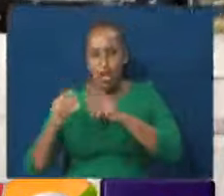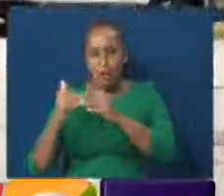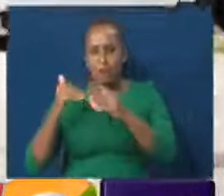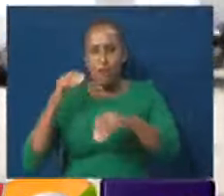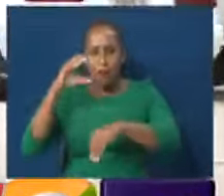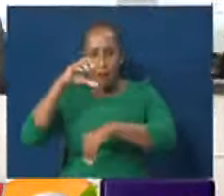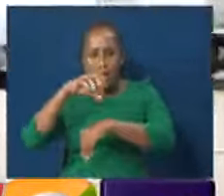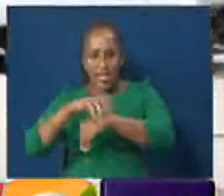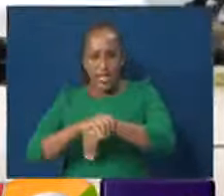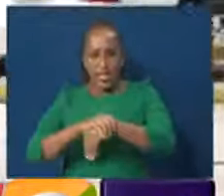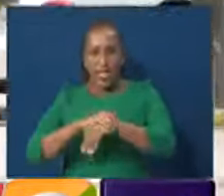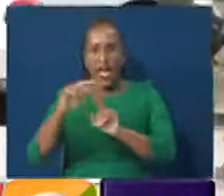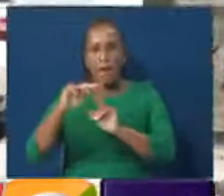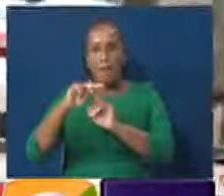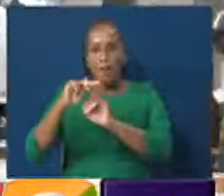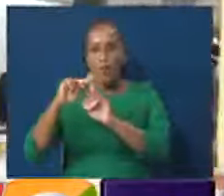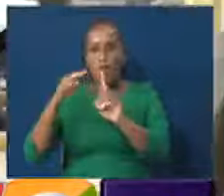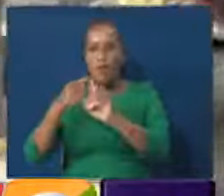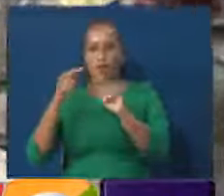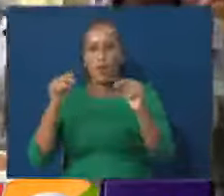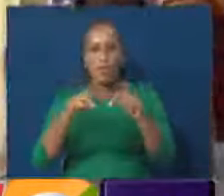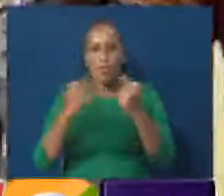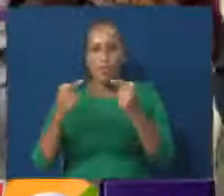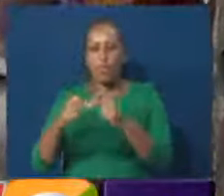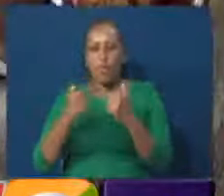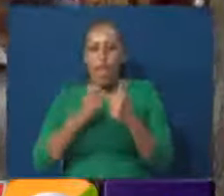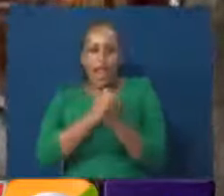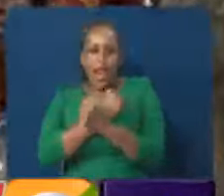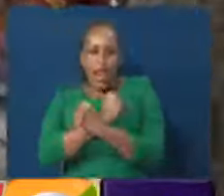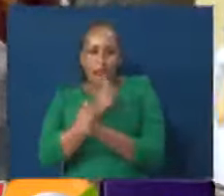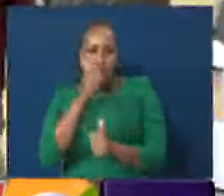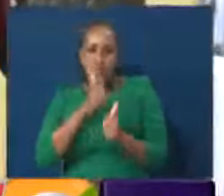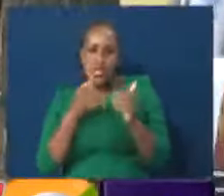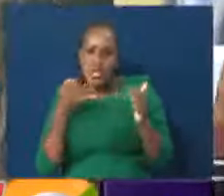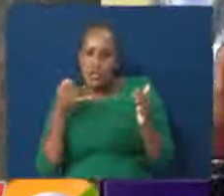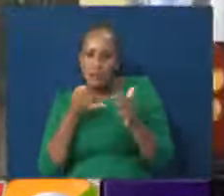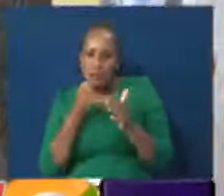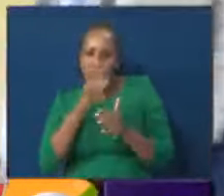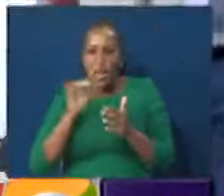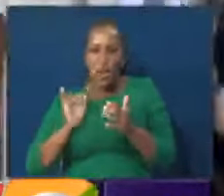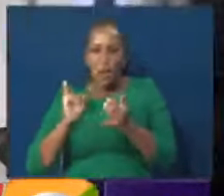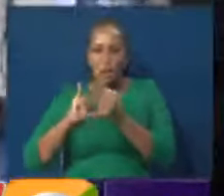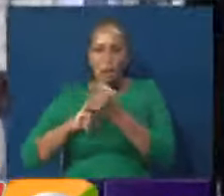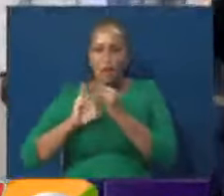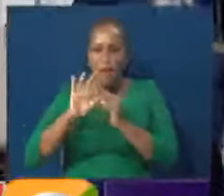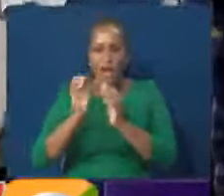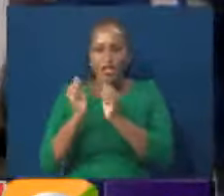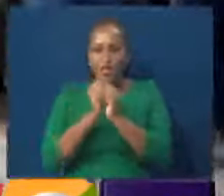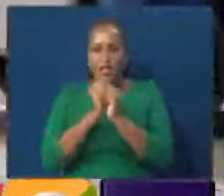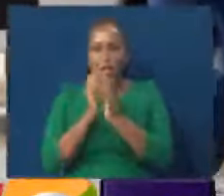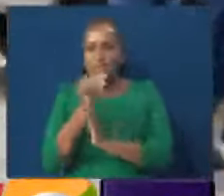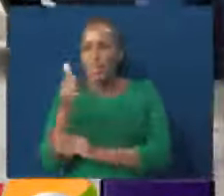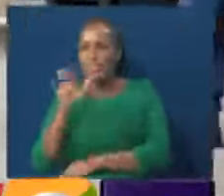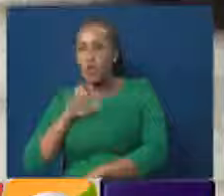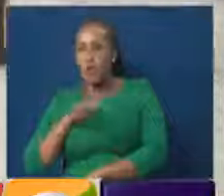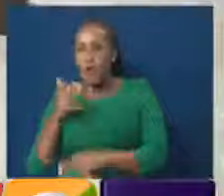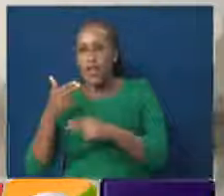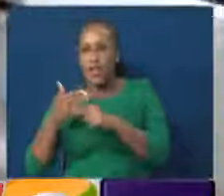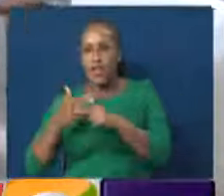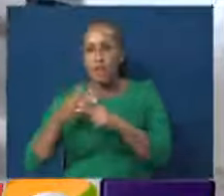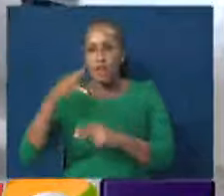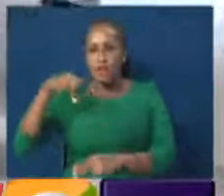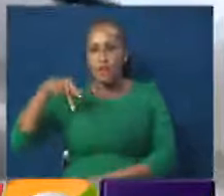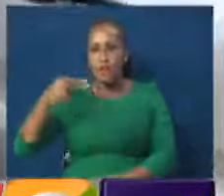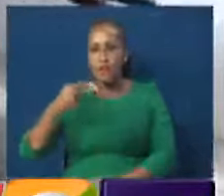kupatikana ameuawa kutokana na mzozo wa kimapenzi uliomhusisha Musau, mkewe Evelyn Wanza na mwanamke mwingine aliyetambulika kama Phyllis